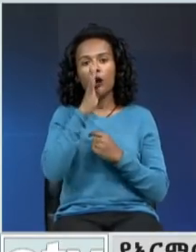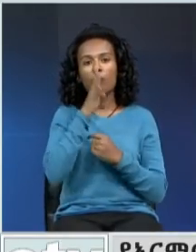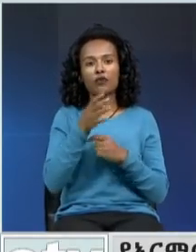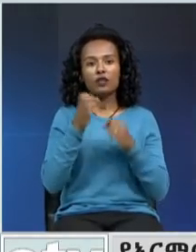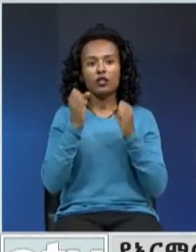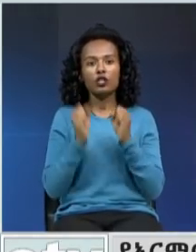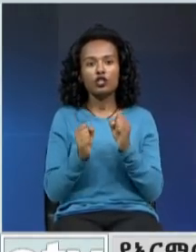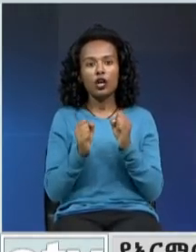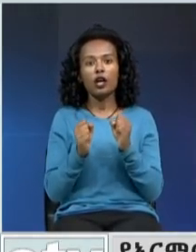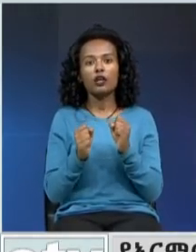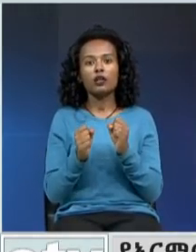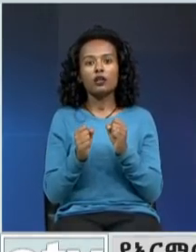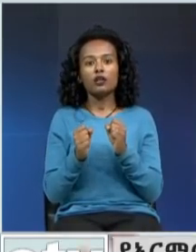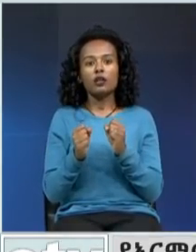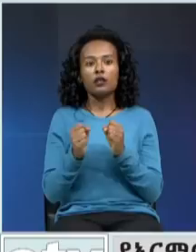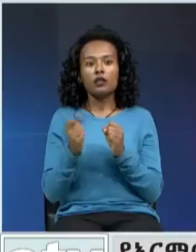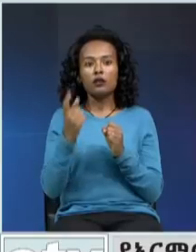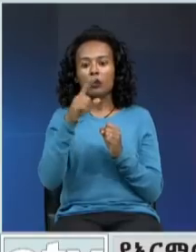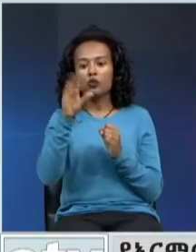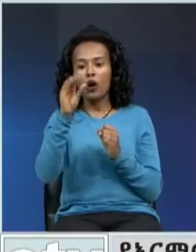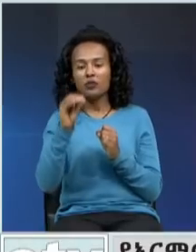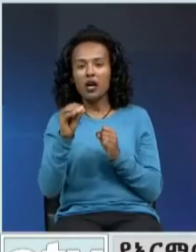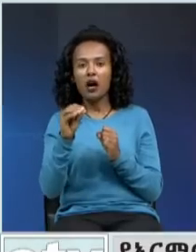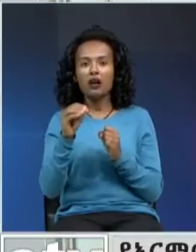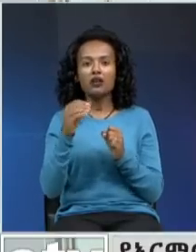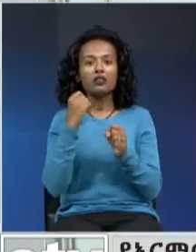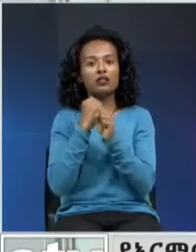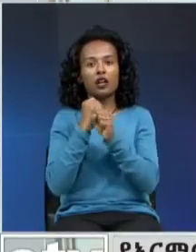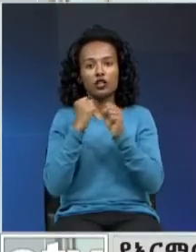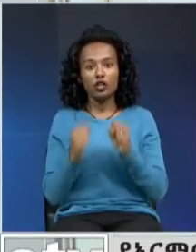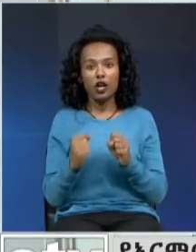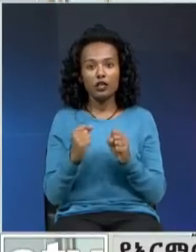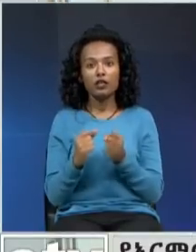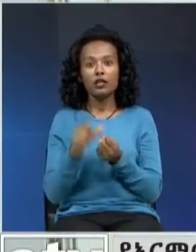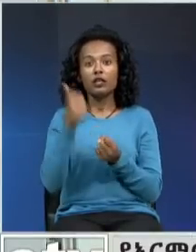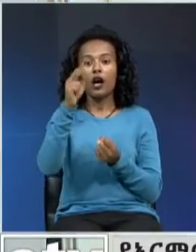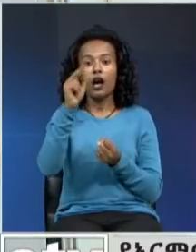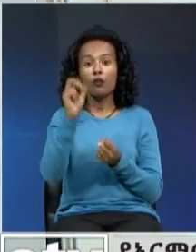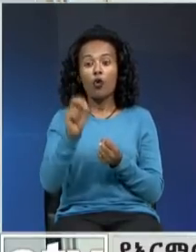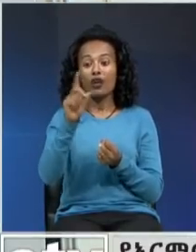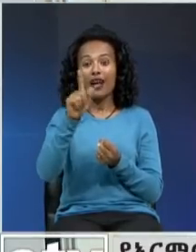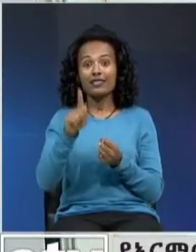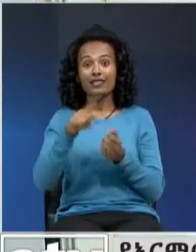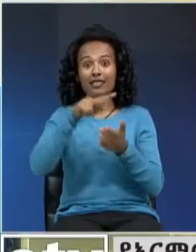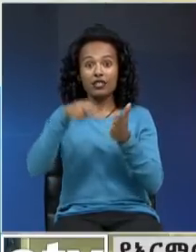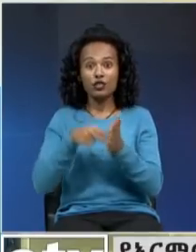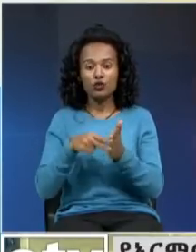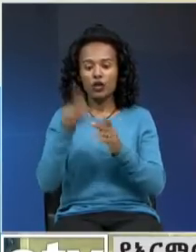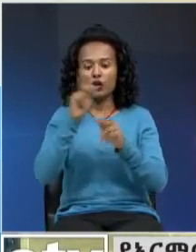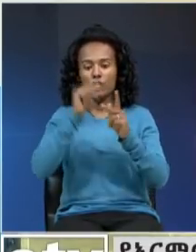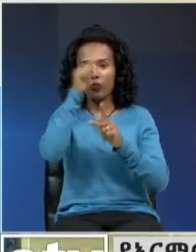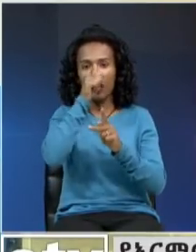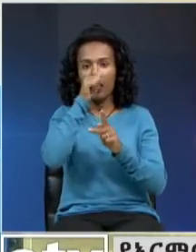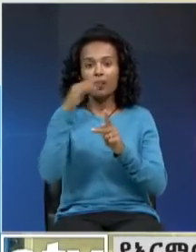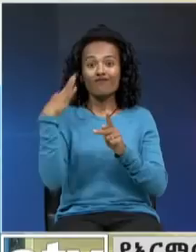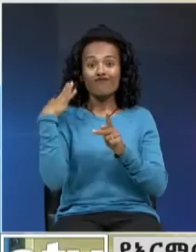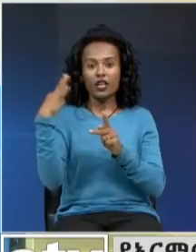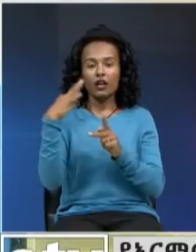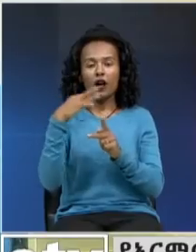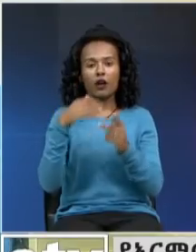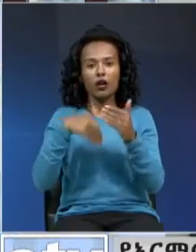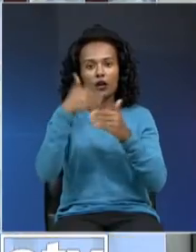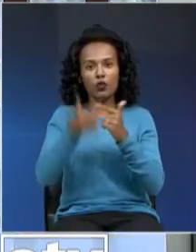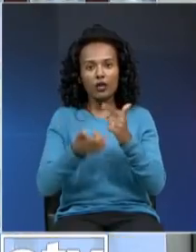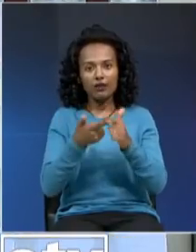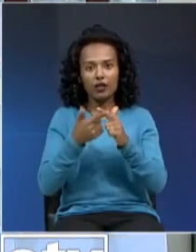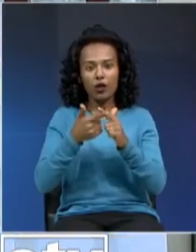ይቻላል። እስከ 150 ልንሰራ እንችላለን። የአርማውር ሃንሰን የምርምር ኢንስቲትዩት ከኢትዮጵያ ህብረተሰብ ጤና ኢንስቲትዩት ቀጥሎ